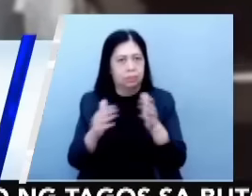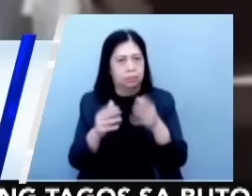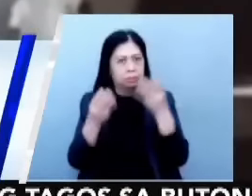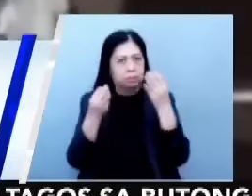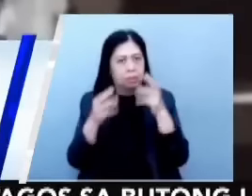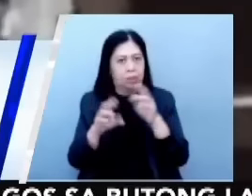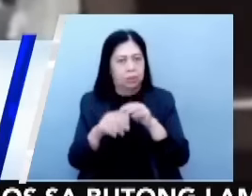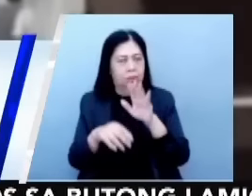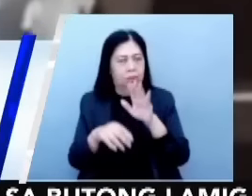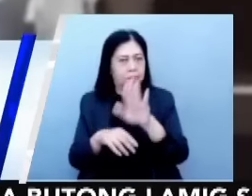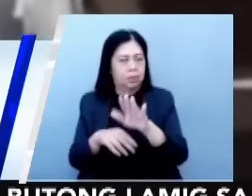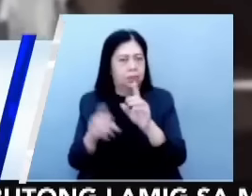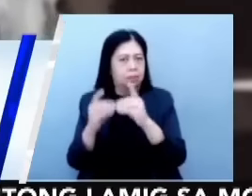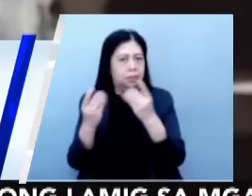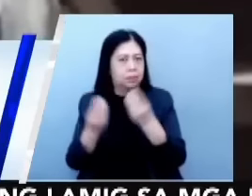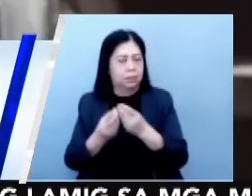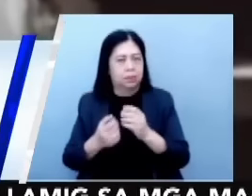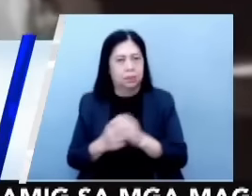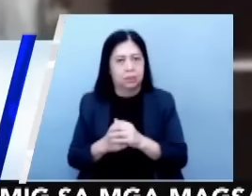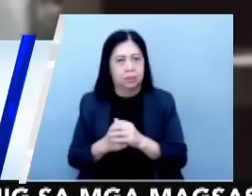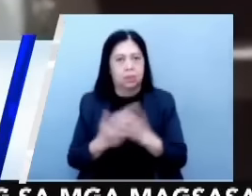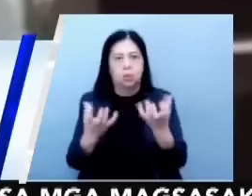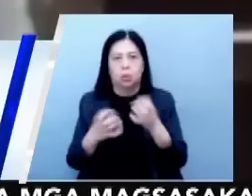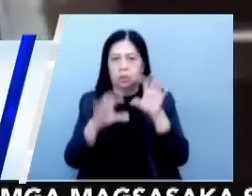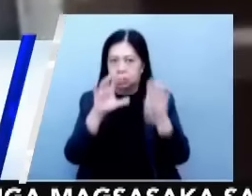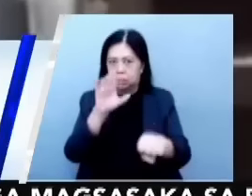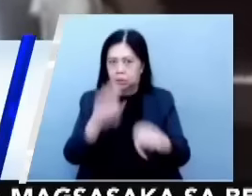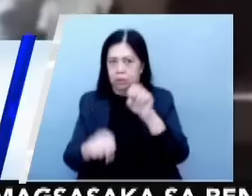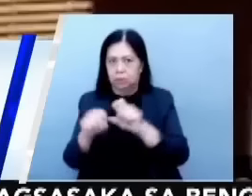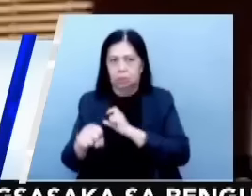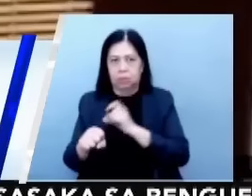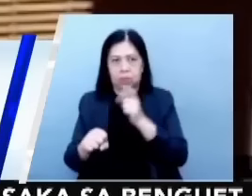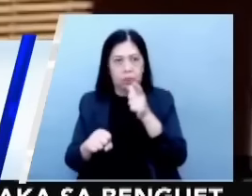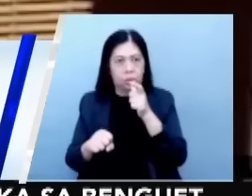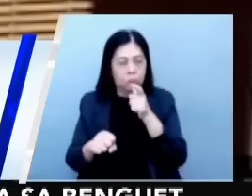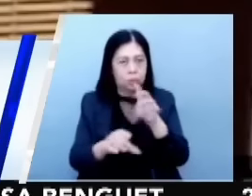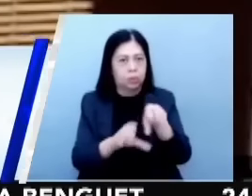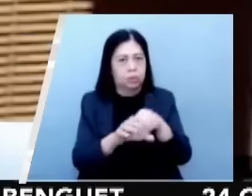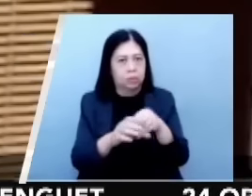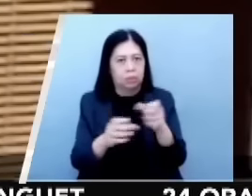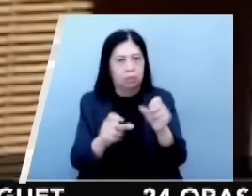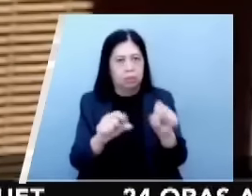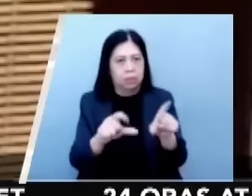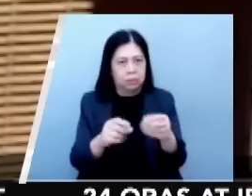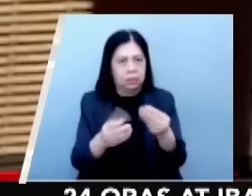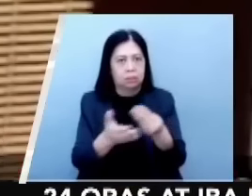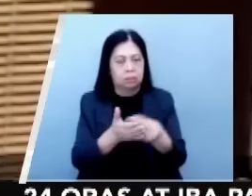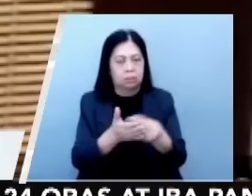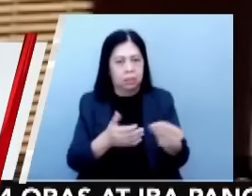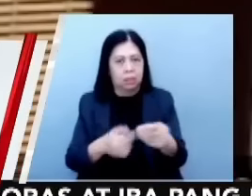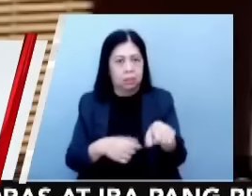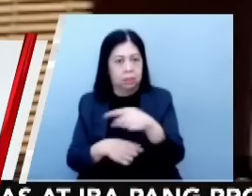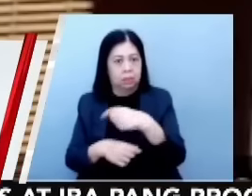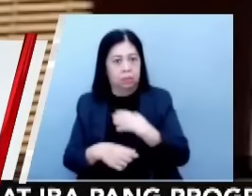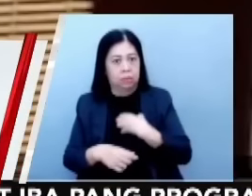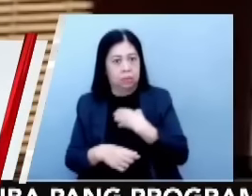distrito. Pinapahuli rin sa mga pulis ang mga sangkot. Ang magreklamo yung mga ano, magpapile